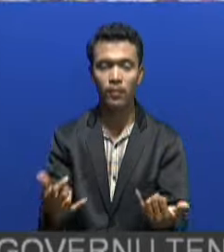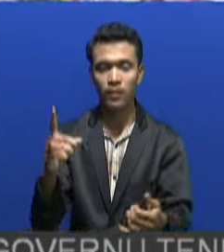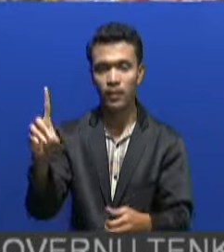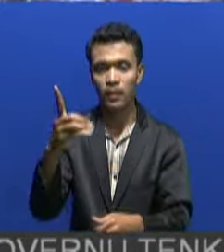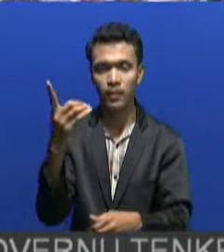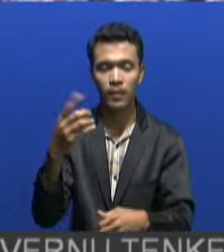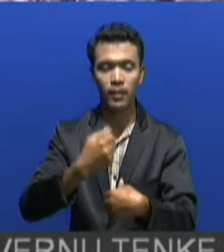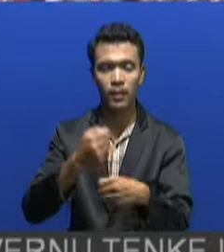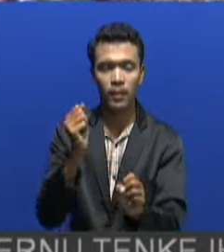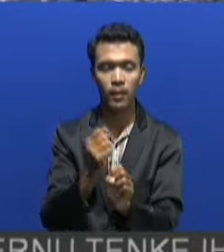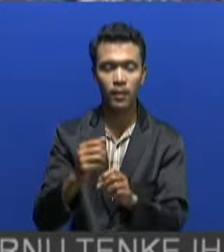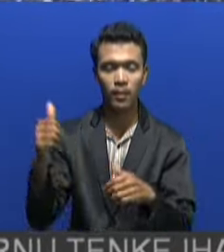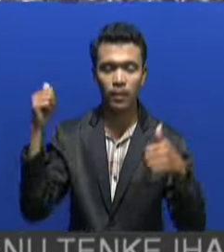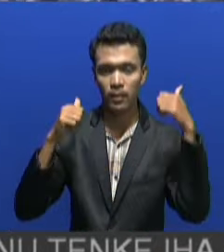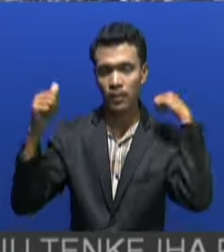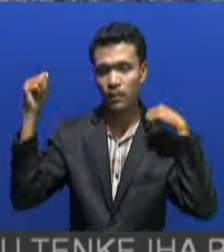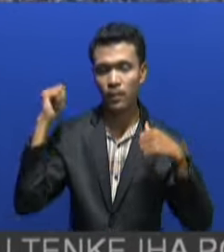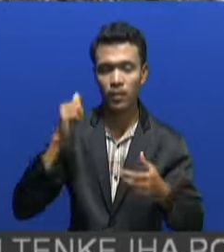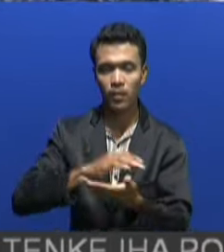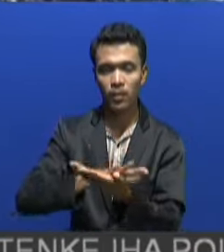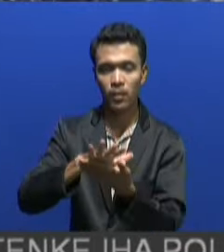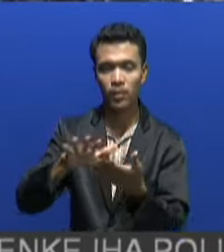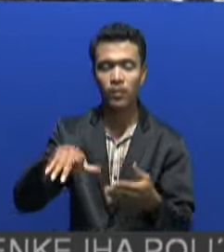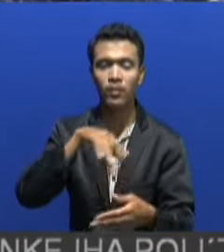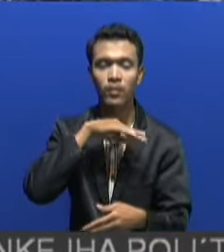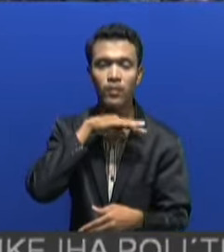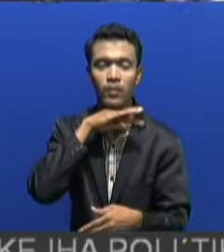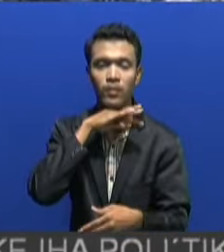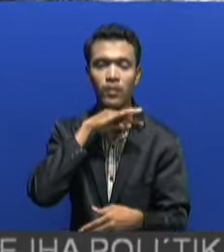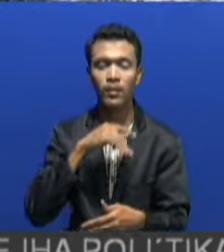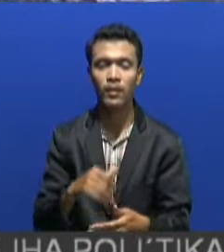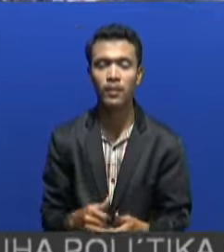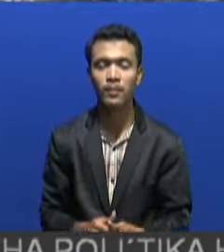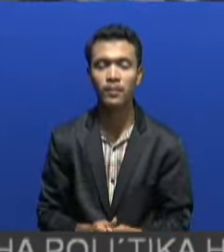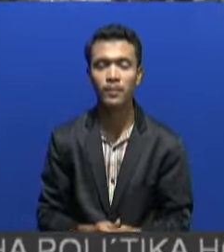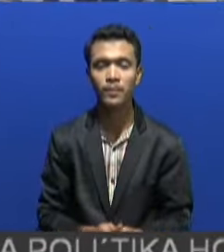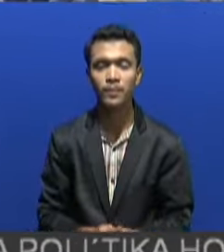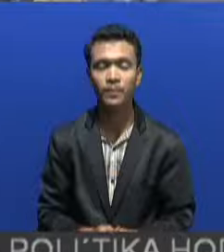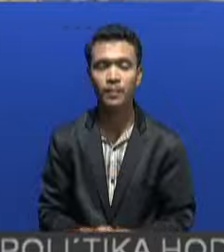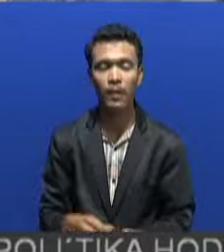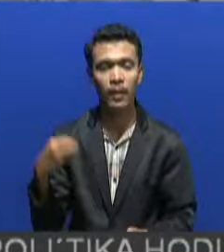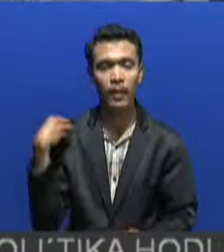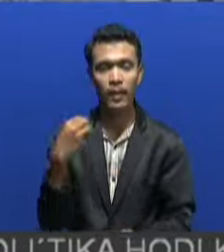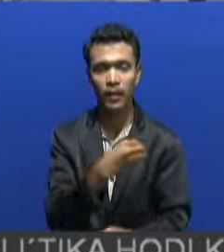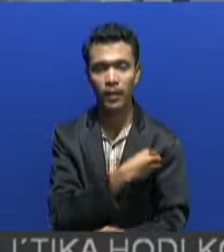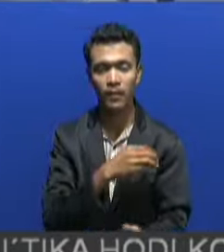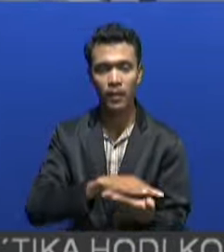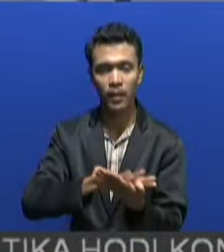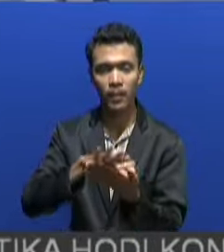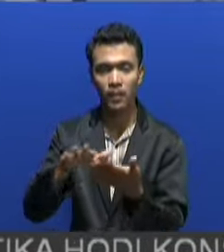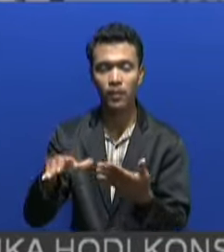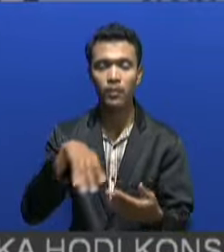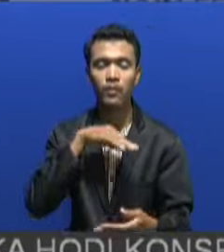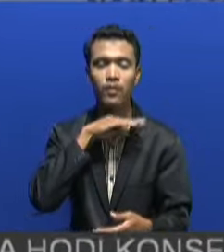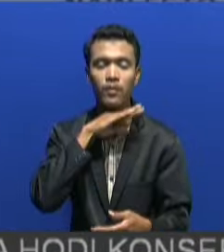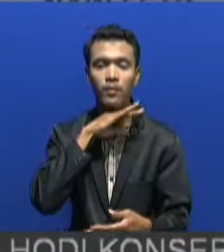halau aktibrade idane hore raut lisu sira henen ya be ami be raut lisu idane lolosne poer la